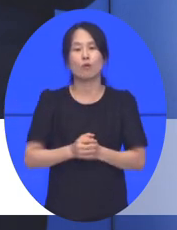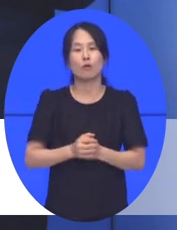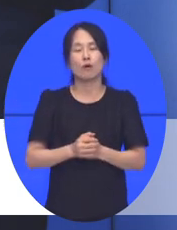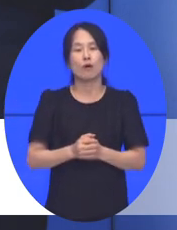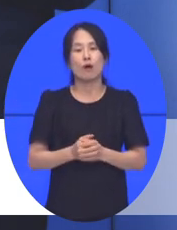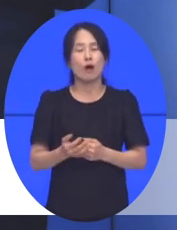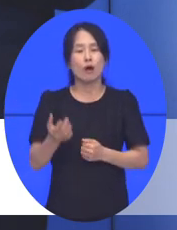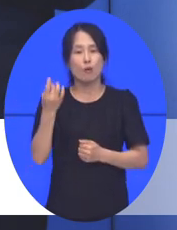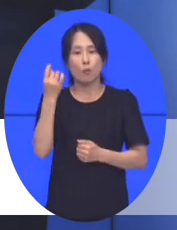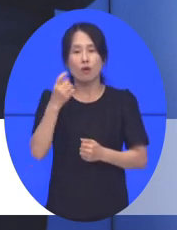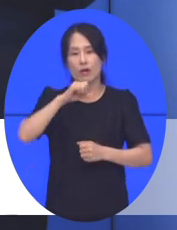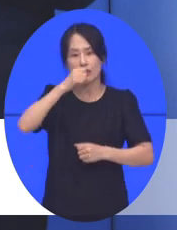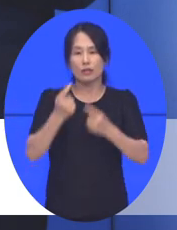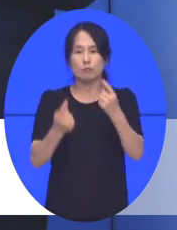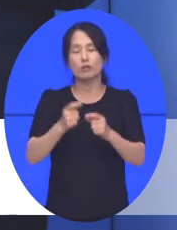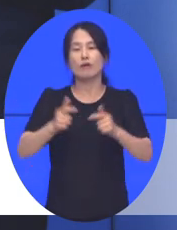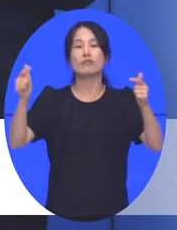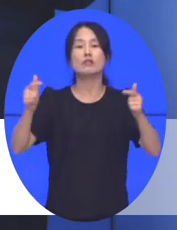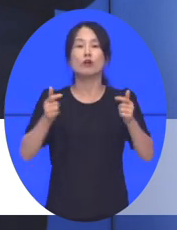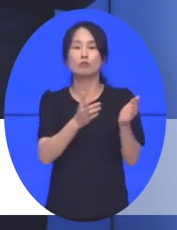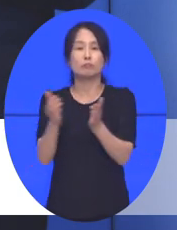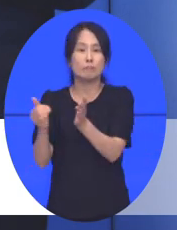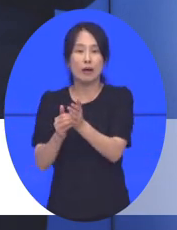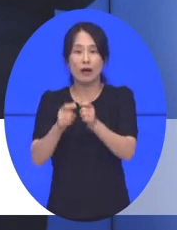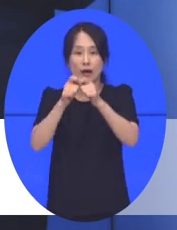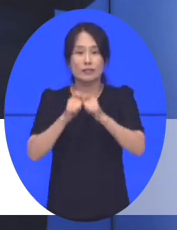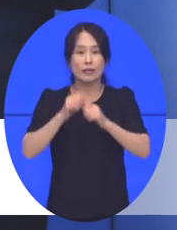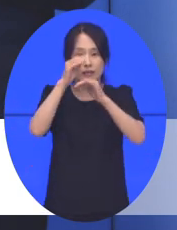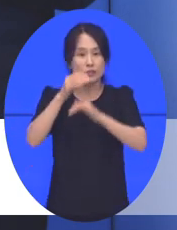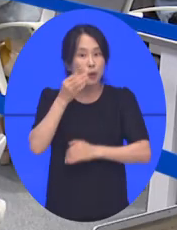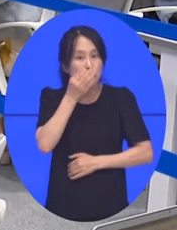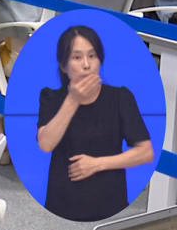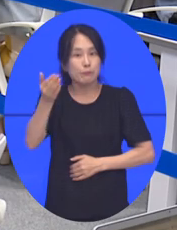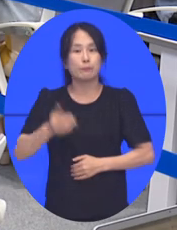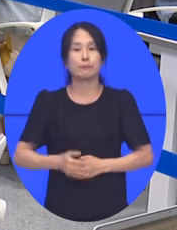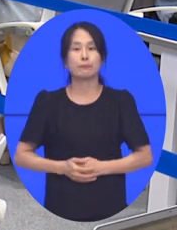분예산보다 더 늘려 편성했습니다 자세한 내용 전해드립니다